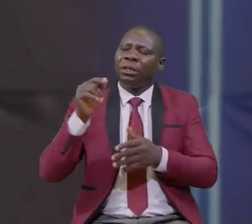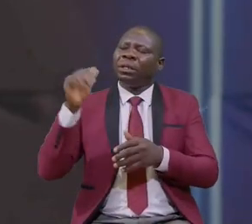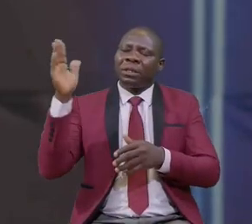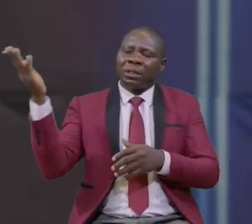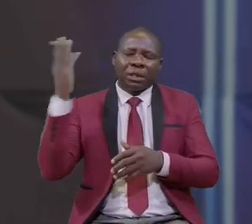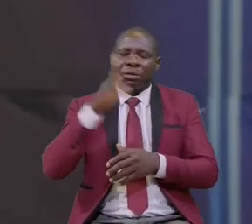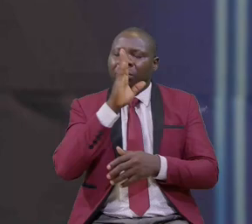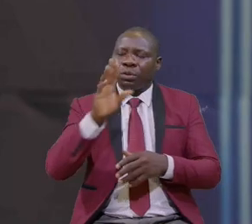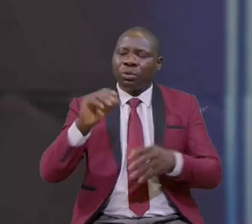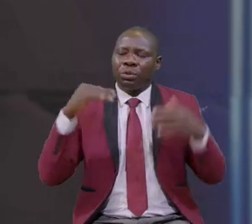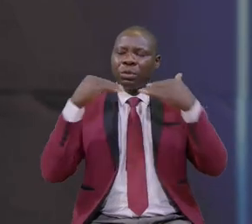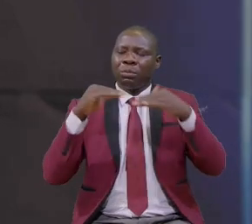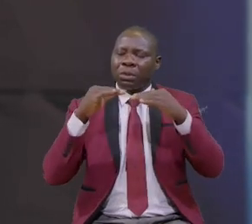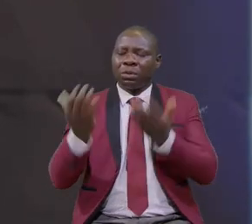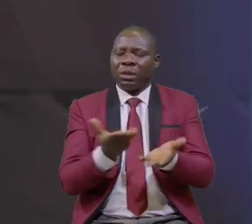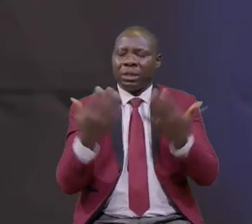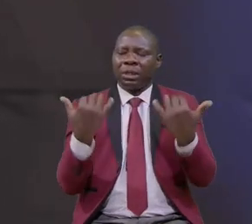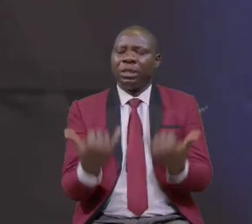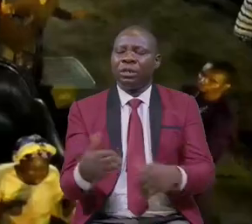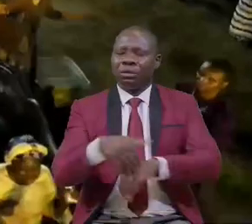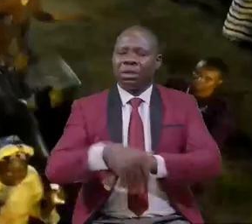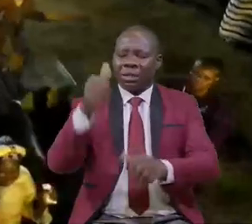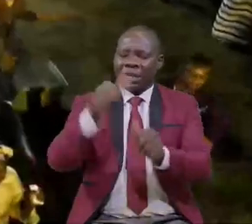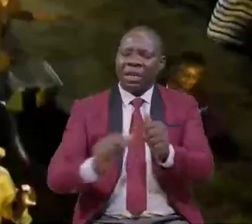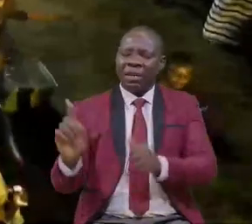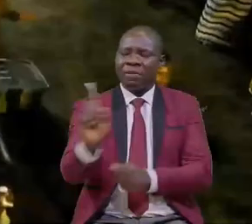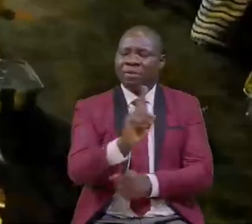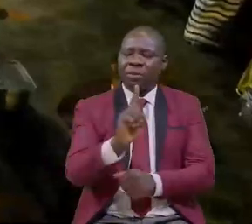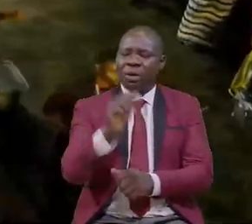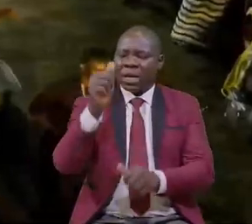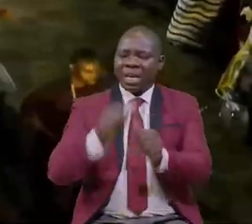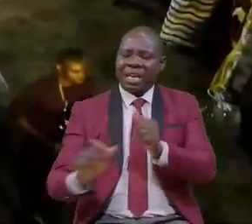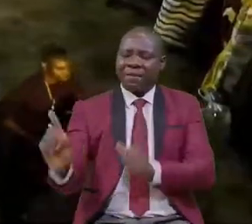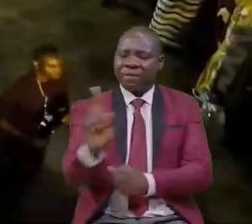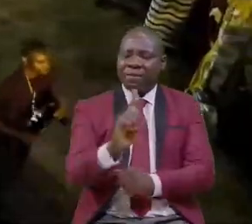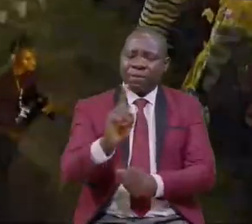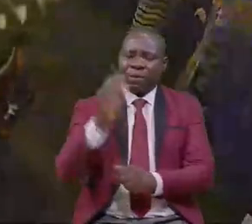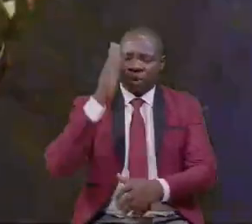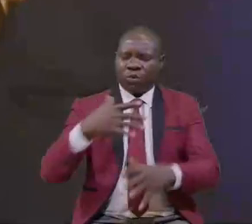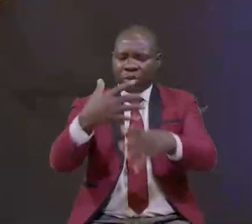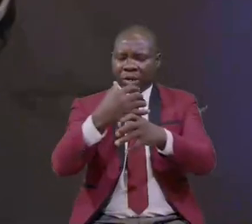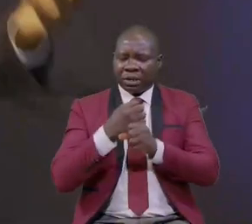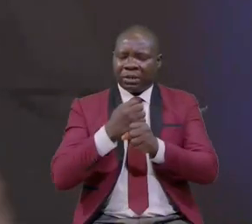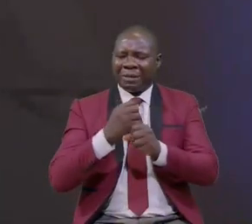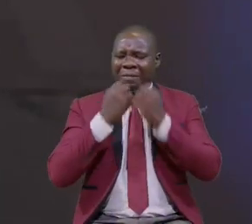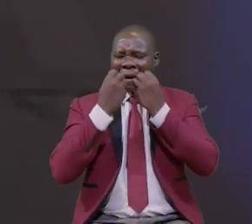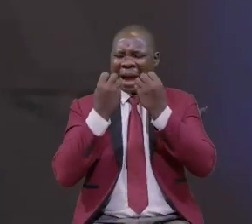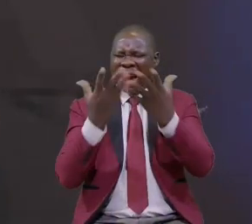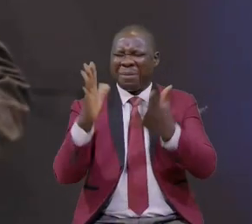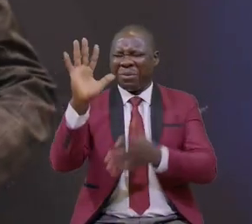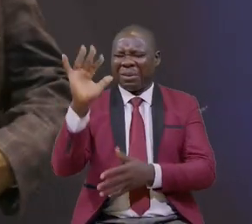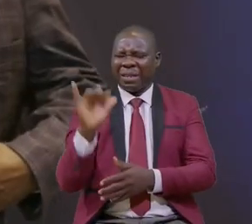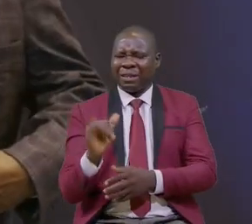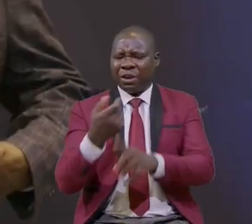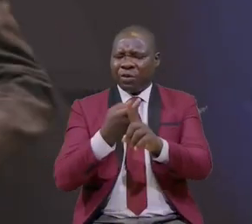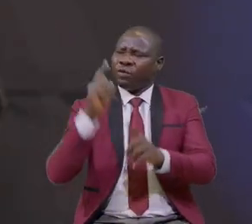limitation ce soir. Chacun, chacun, chacun recevra l'abondance